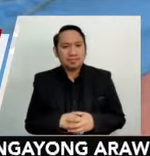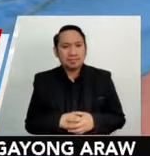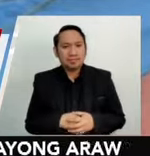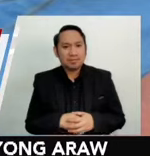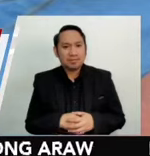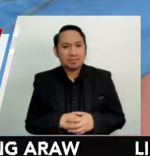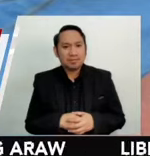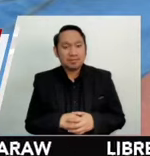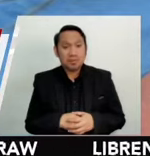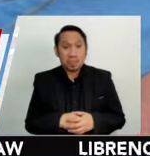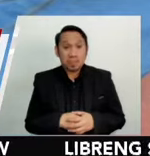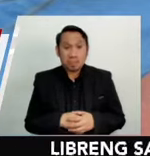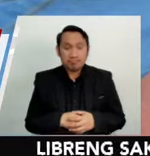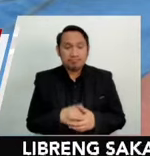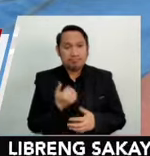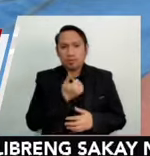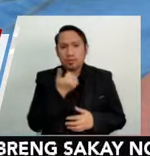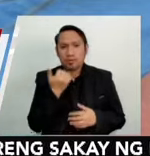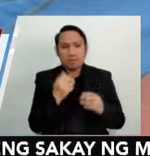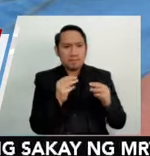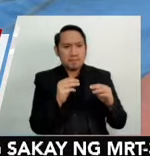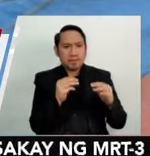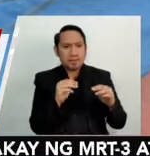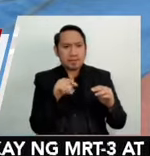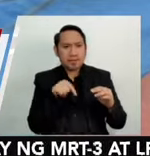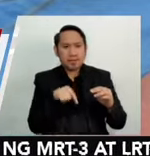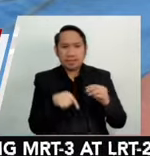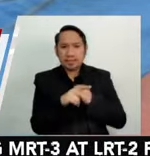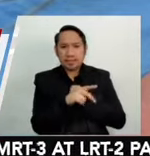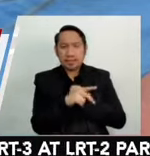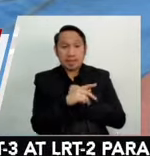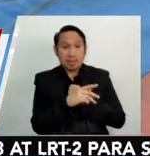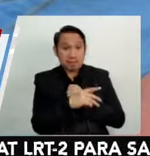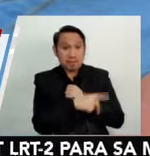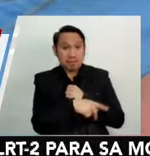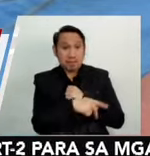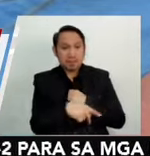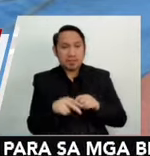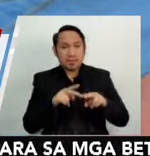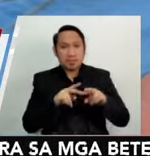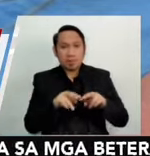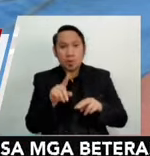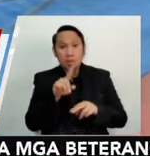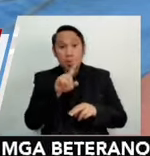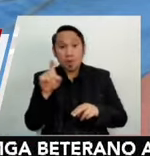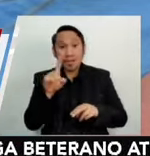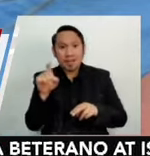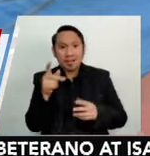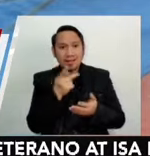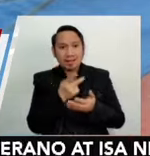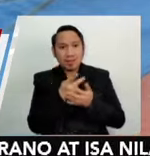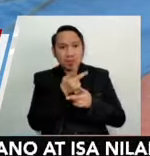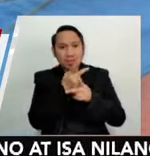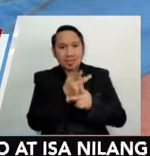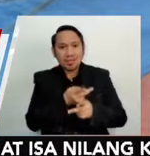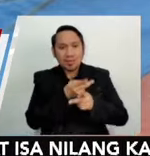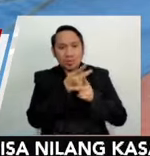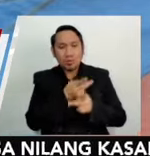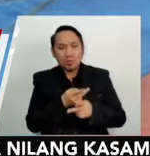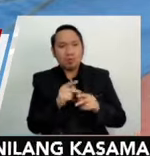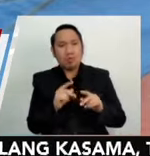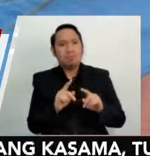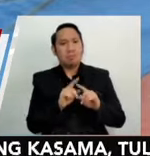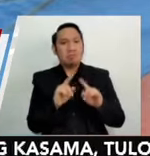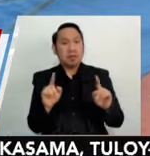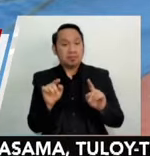Igan, sa ibang pamilihan dito sa probinsya ng Pangasinan, umaabot pa ng 100 pesos per kilo ang sibuyas. Samantala, stable naman ang presyo ng